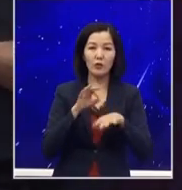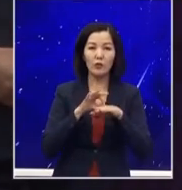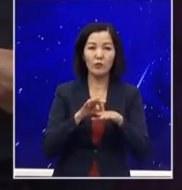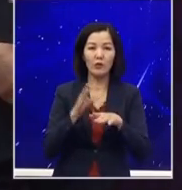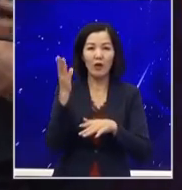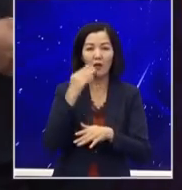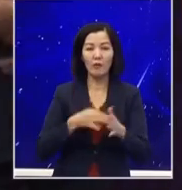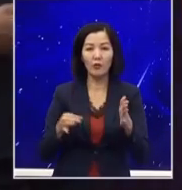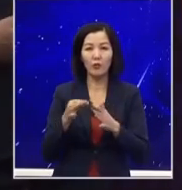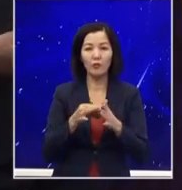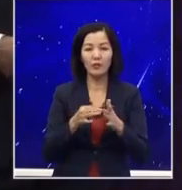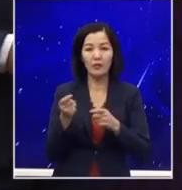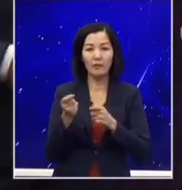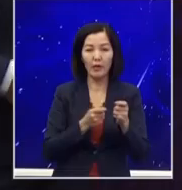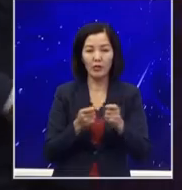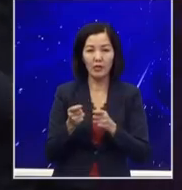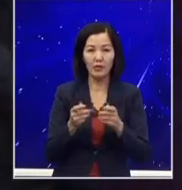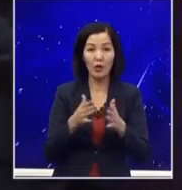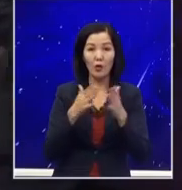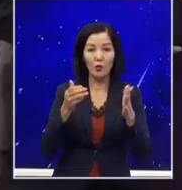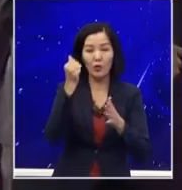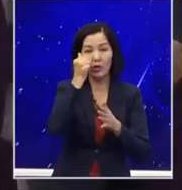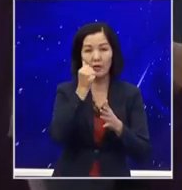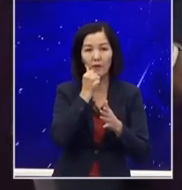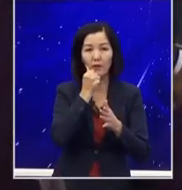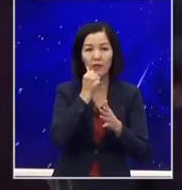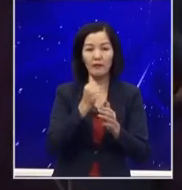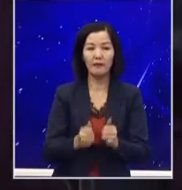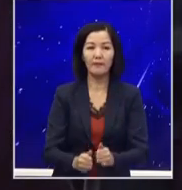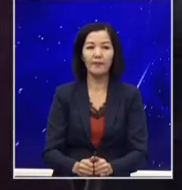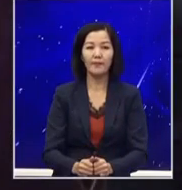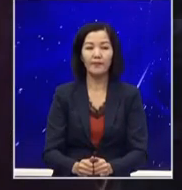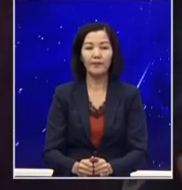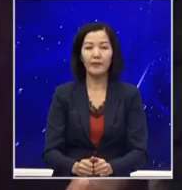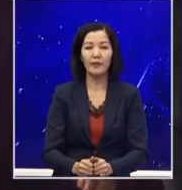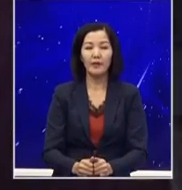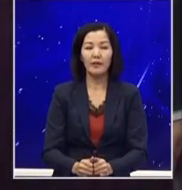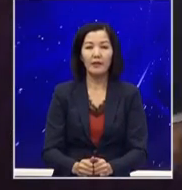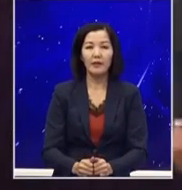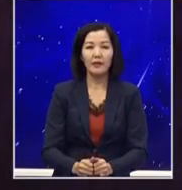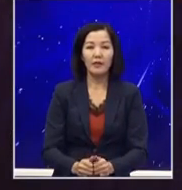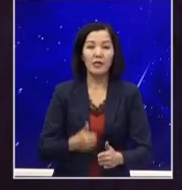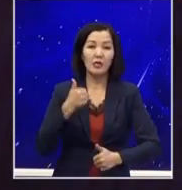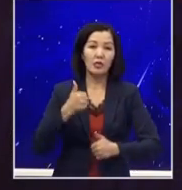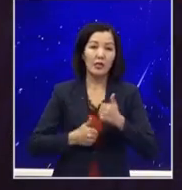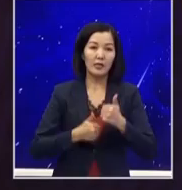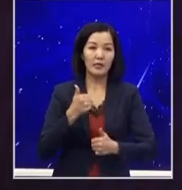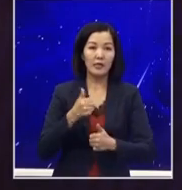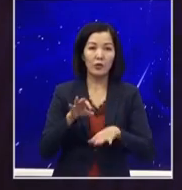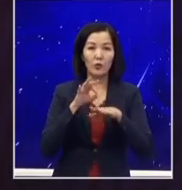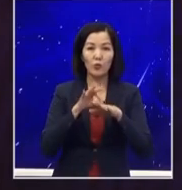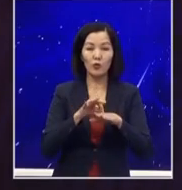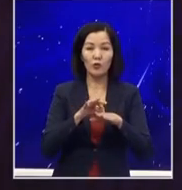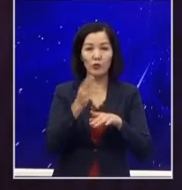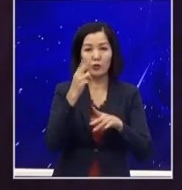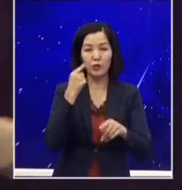Алматы облысының басшылығына алғысымыз мол. Және де осындай жарыстар болашақта